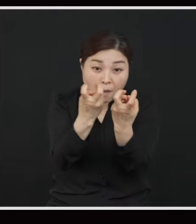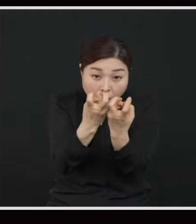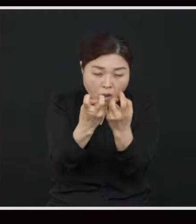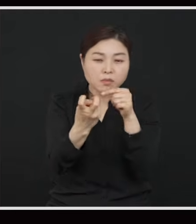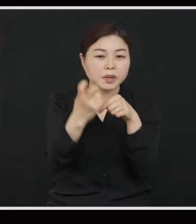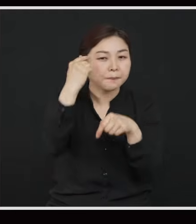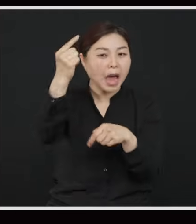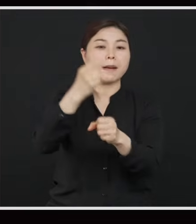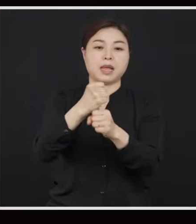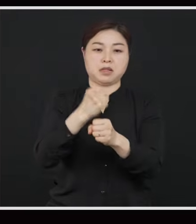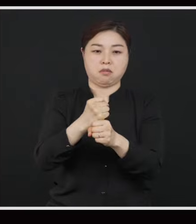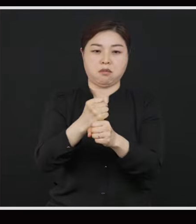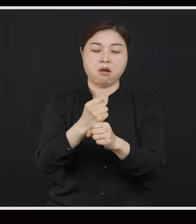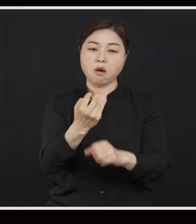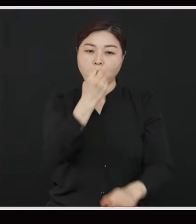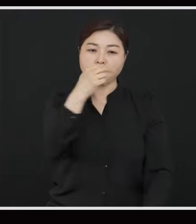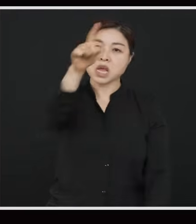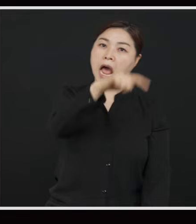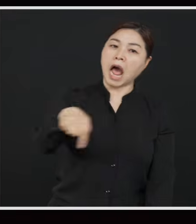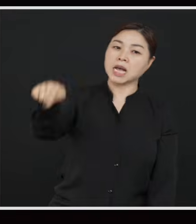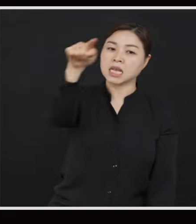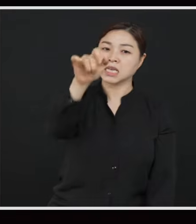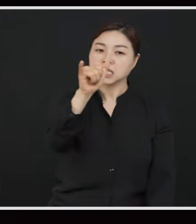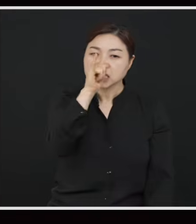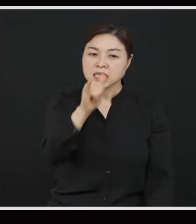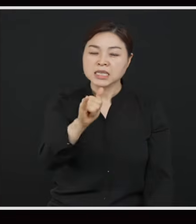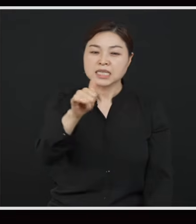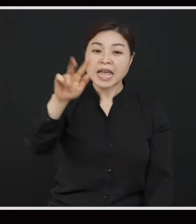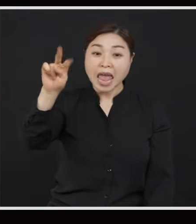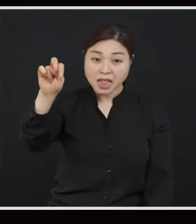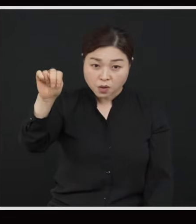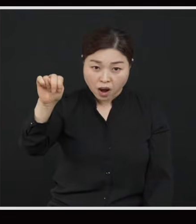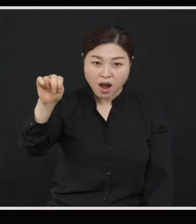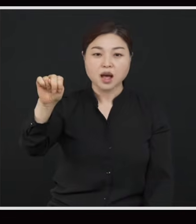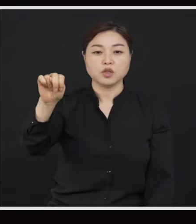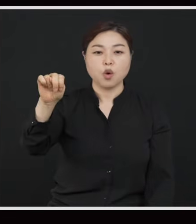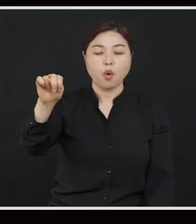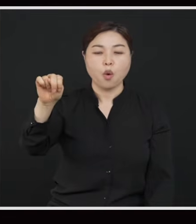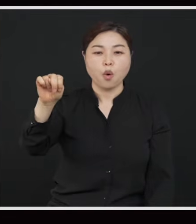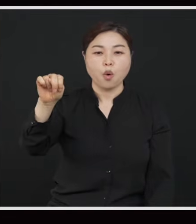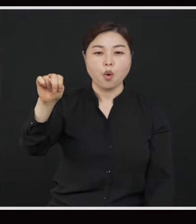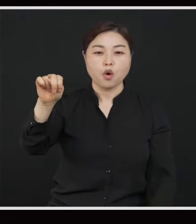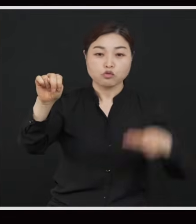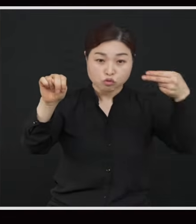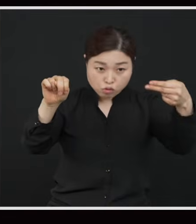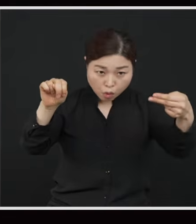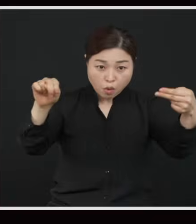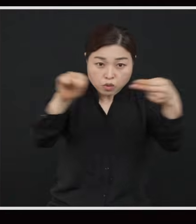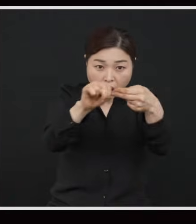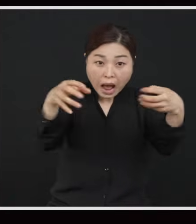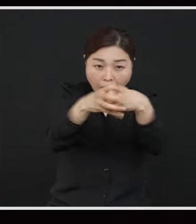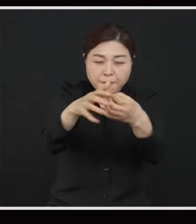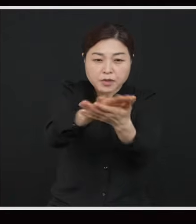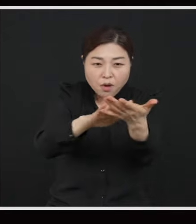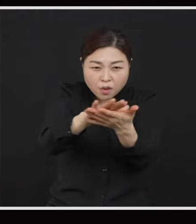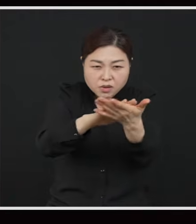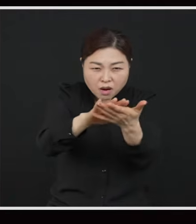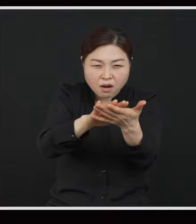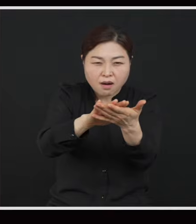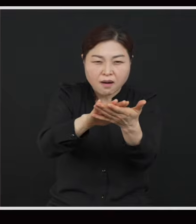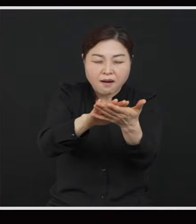이 사람이 개발을 해요. 대기 중에 넘쳐나는 질소하고 천연가스에 있는 수소하고 섞어서 그걸